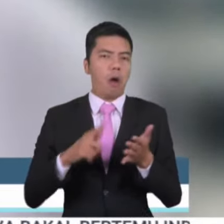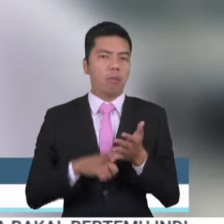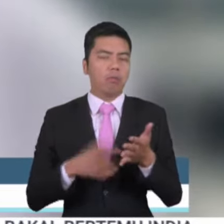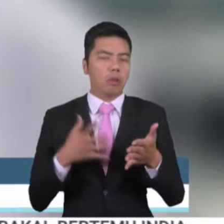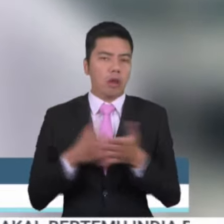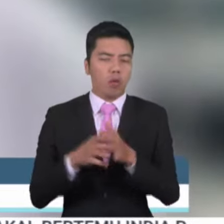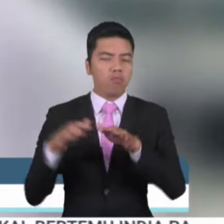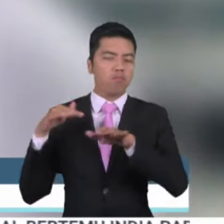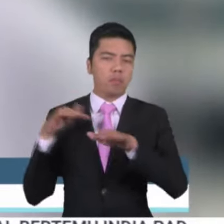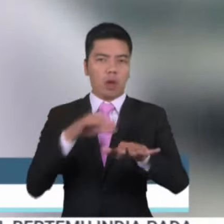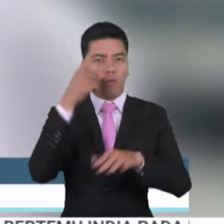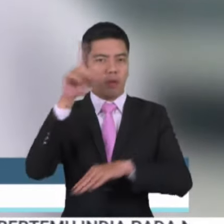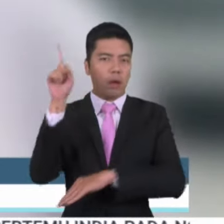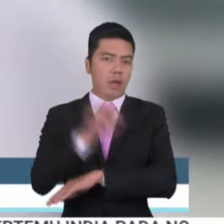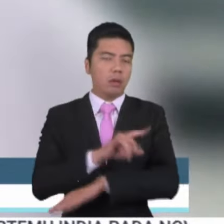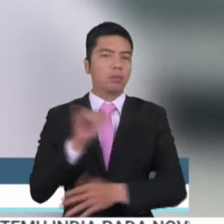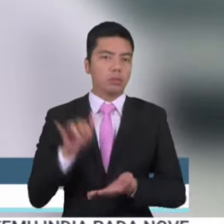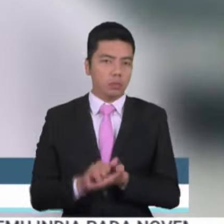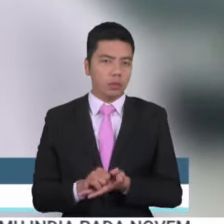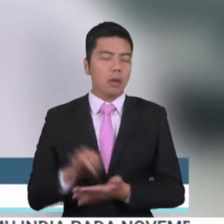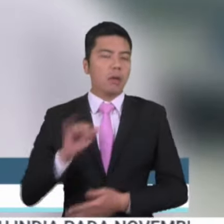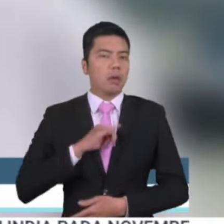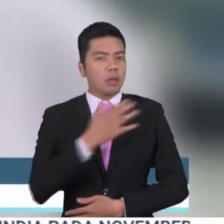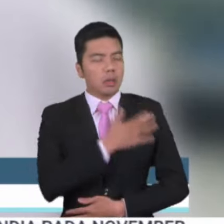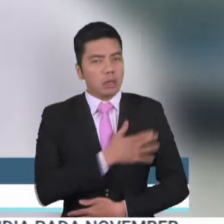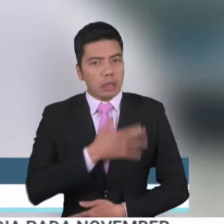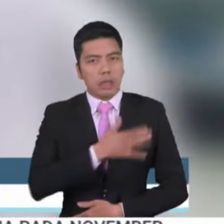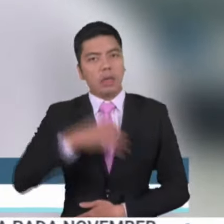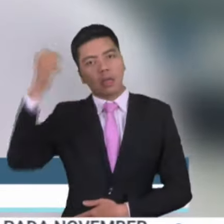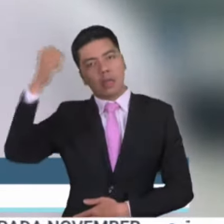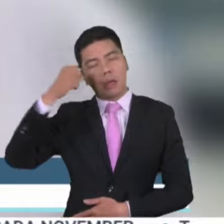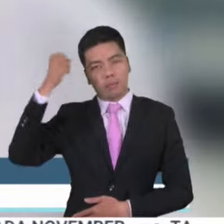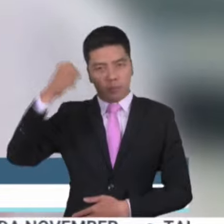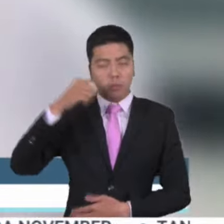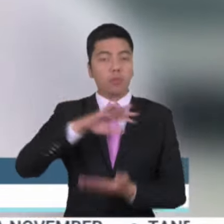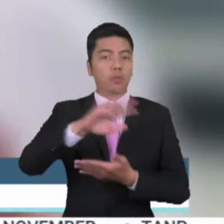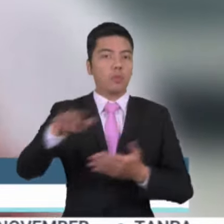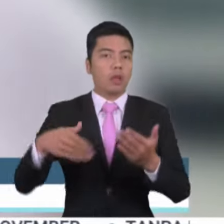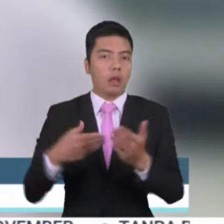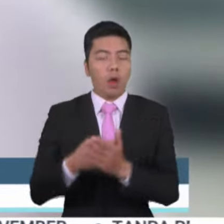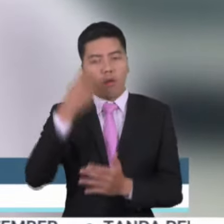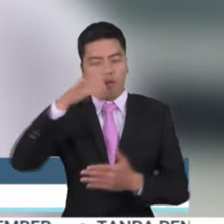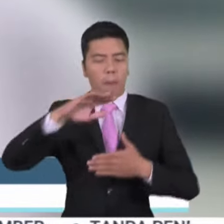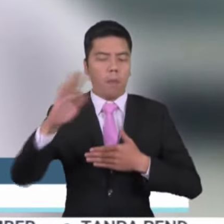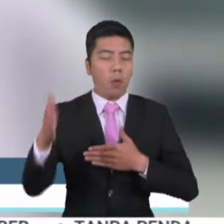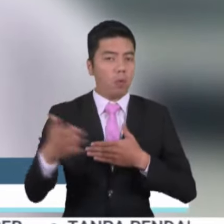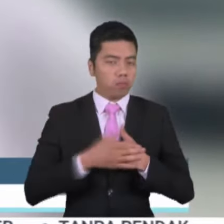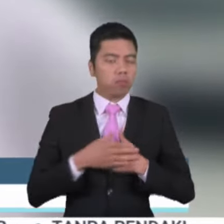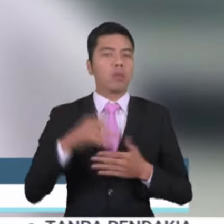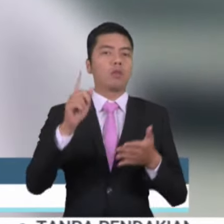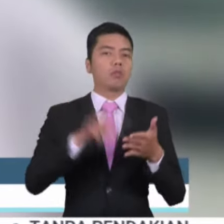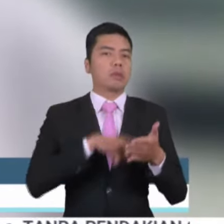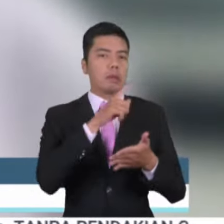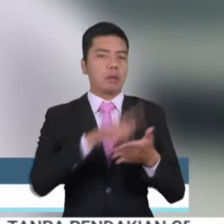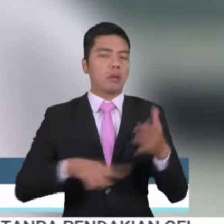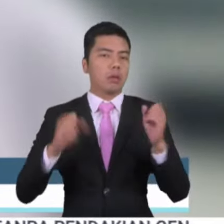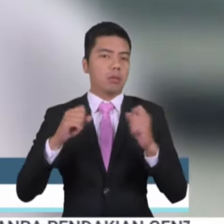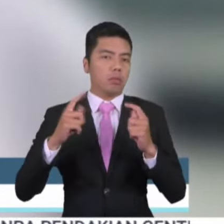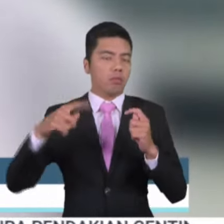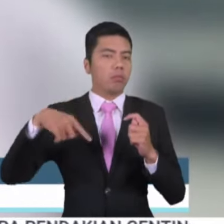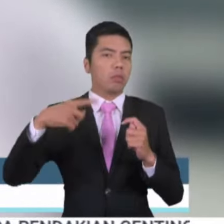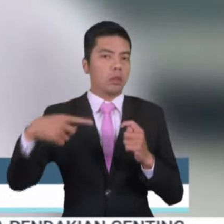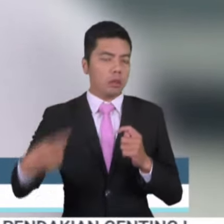berlebihan pada hari-hari tersebut. Saya merayu kepada saudara-saudari sekalian untuk pulang mengundi pada hari Sabtu